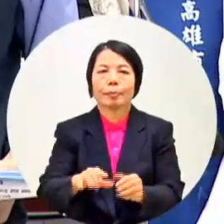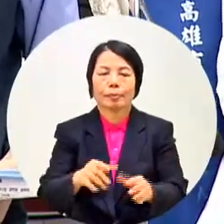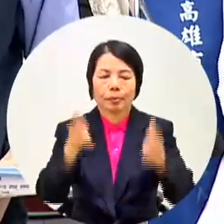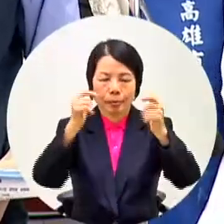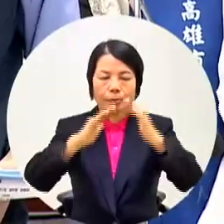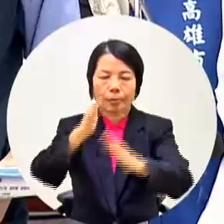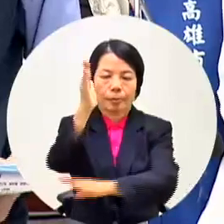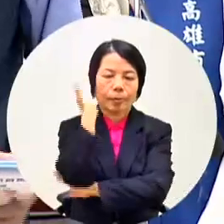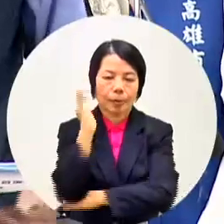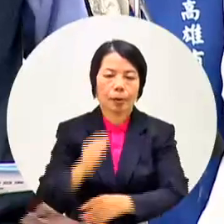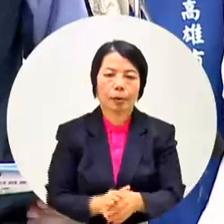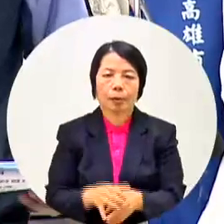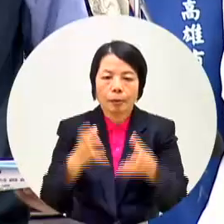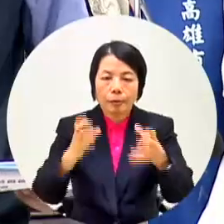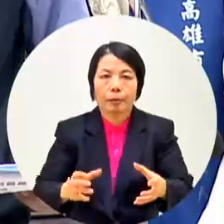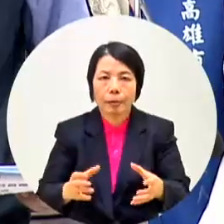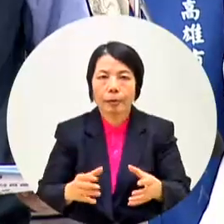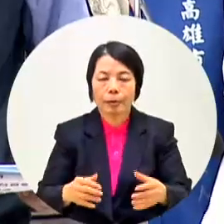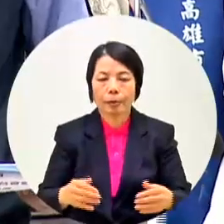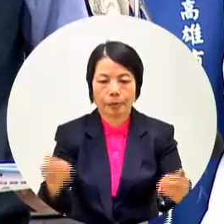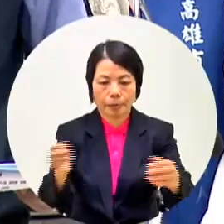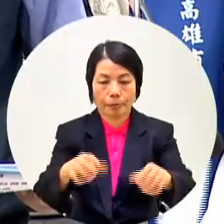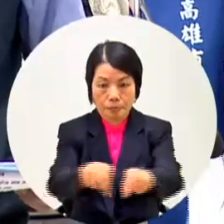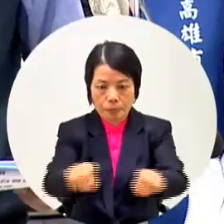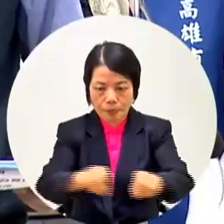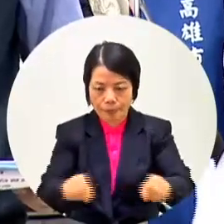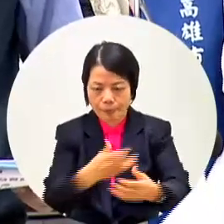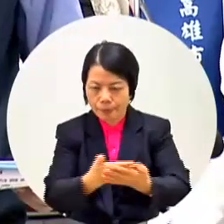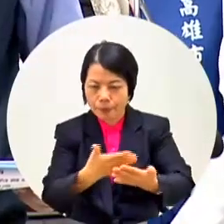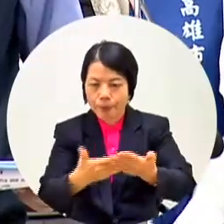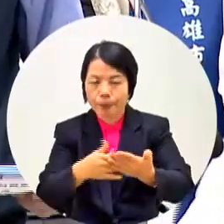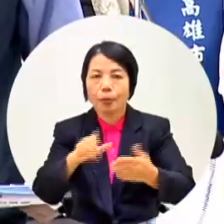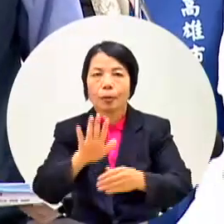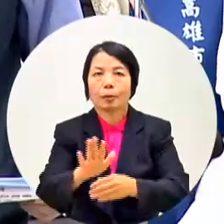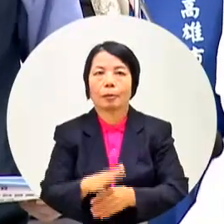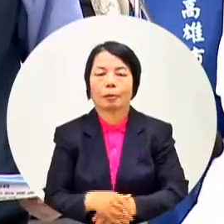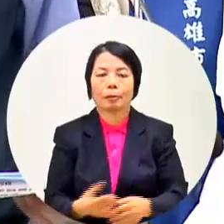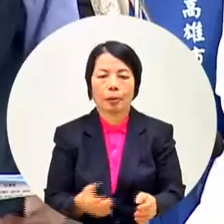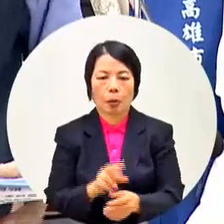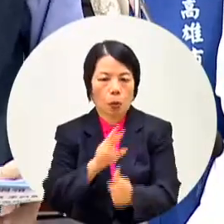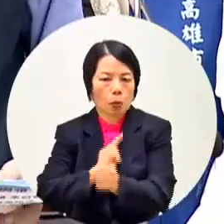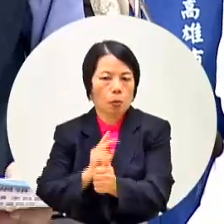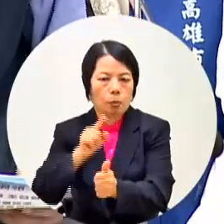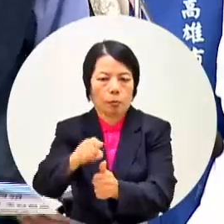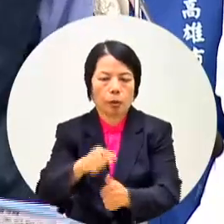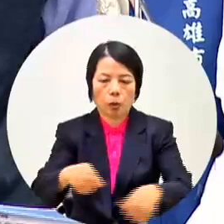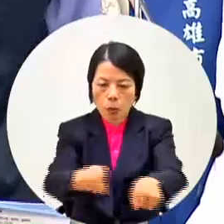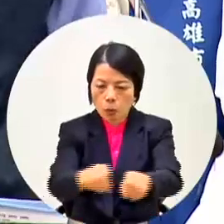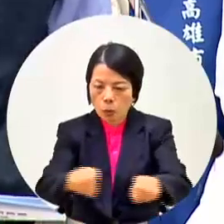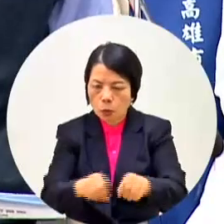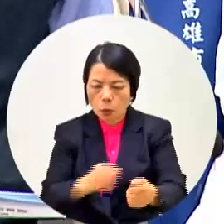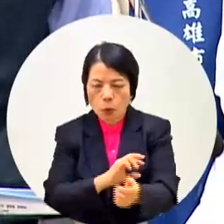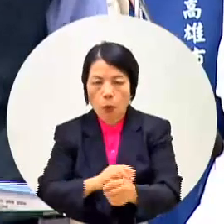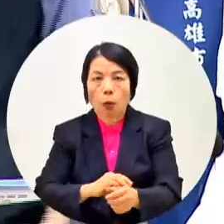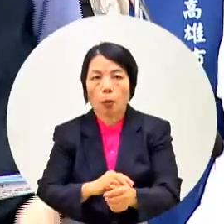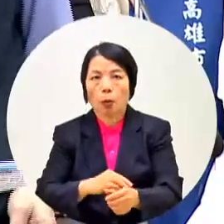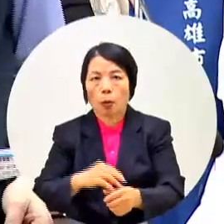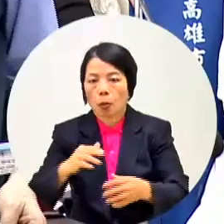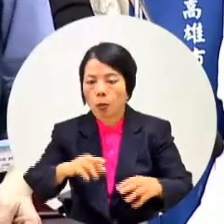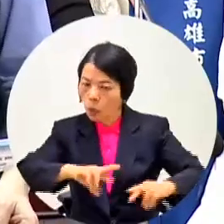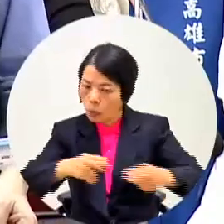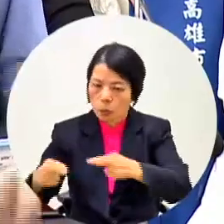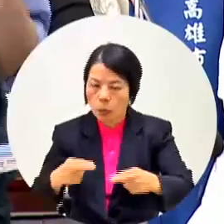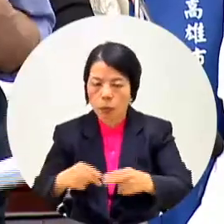系统，也要求管线单位呢要有关整个维修管线的计划。市政府这边会一定会强力的要求，而